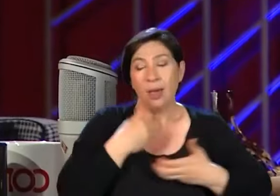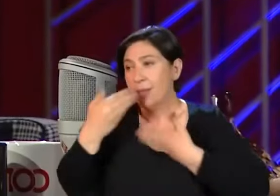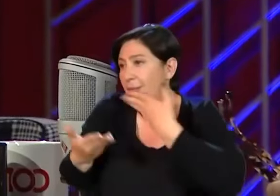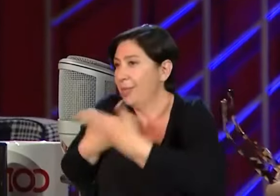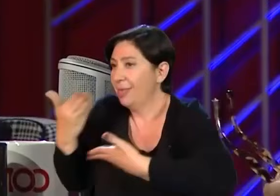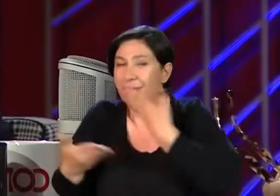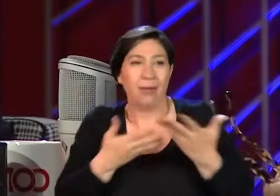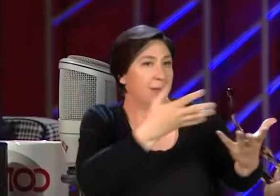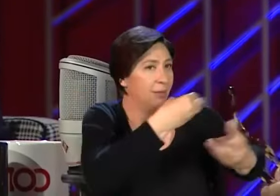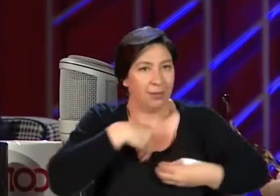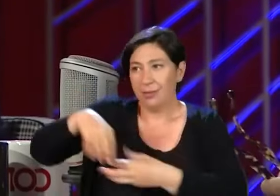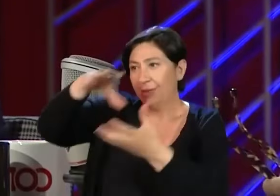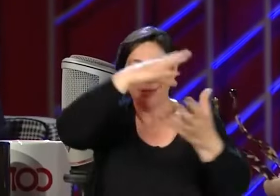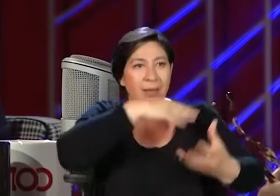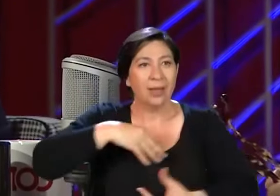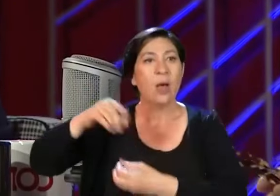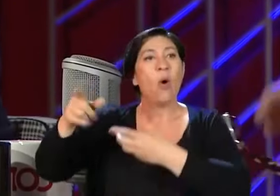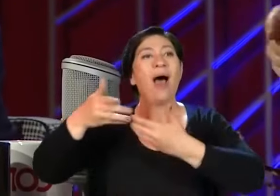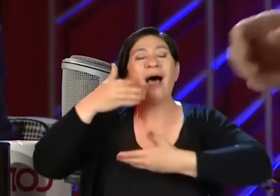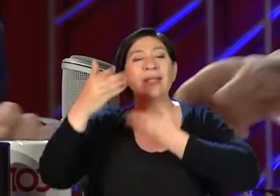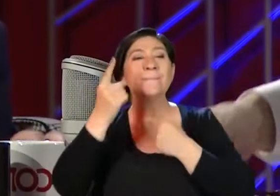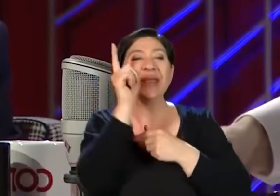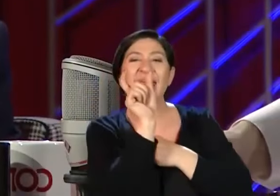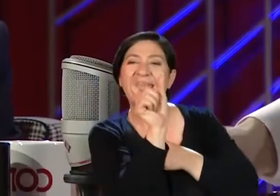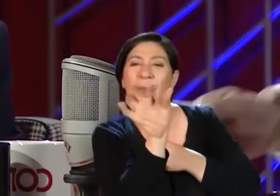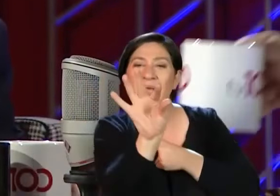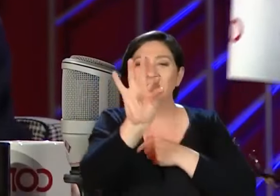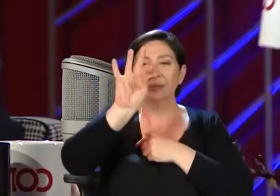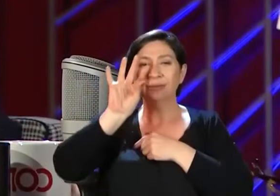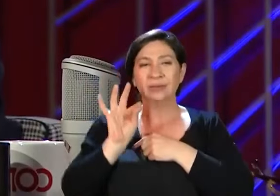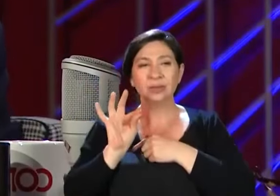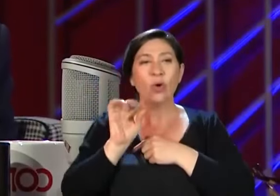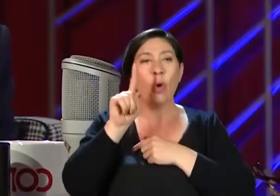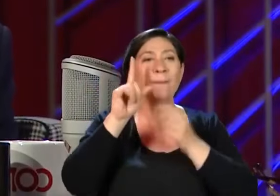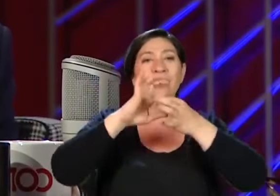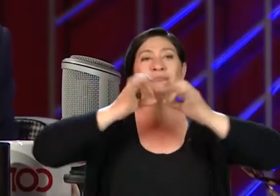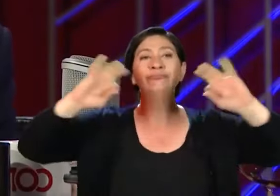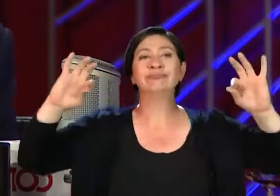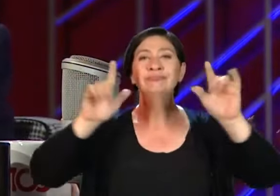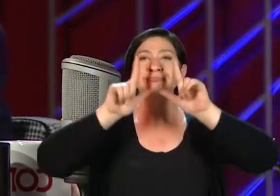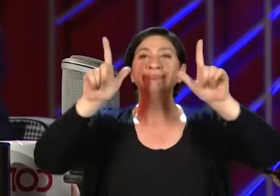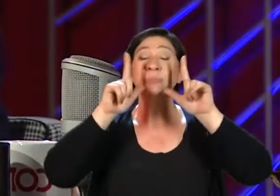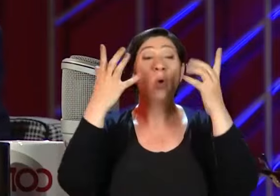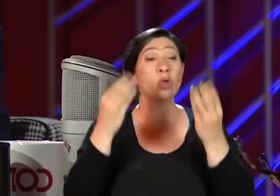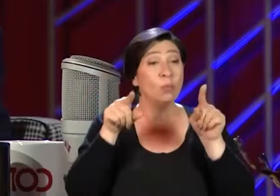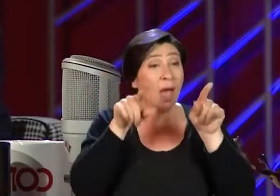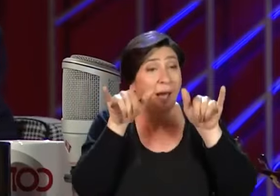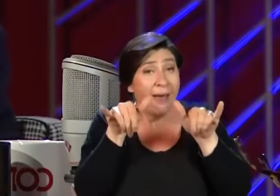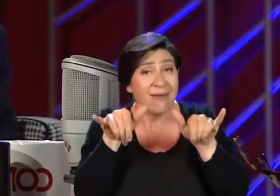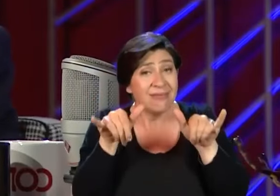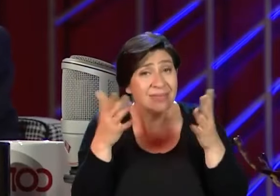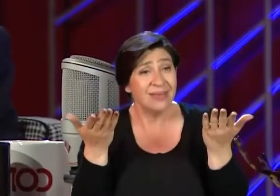anlatıyorum. Anlattıkça belki onlar anlatımın içinde bir kelimeyi seçiyor. O bir slogan oluyor örneğin. Burada da aynı